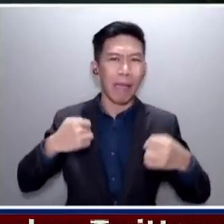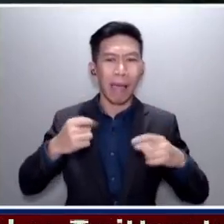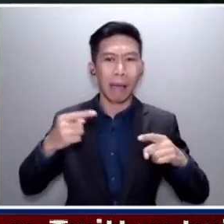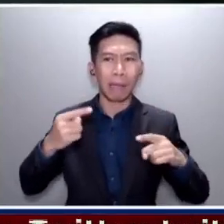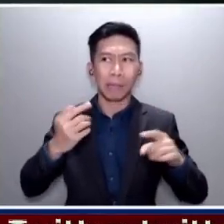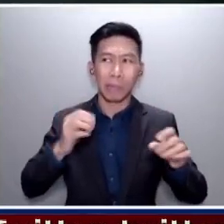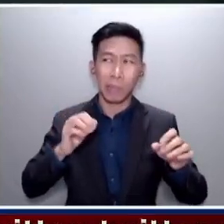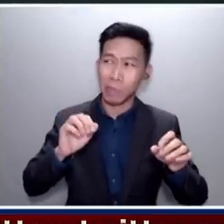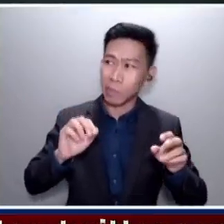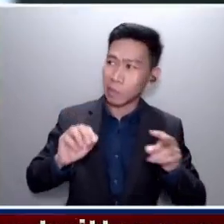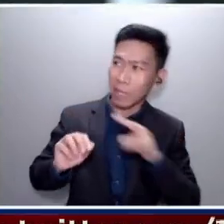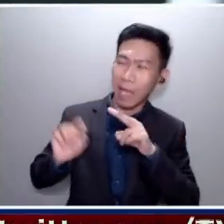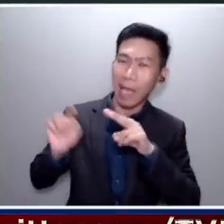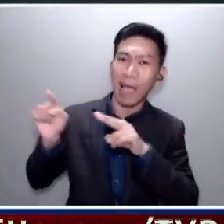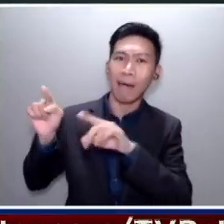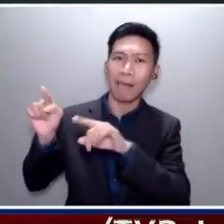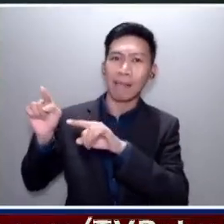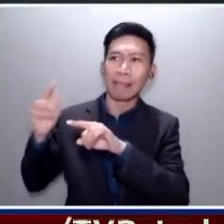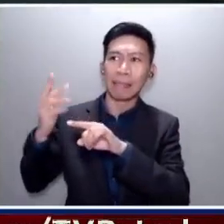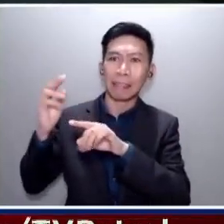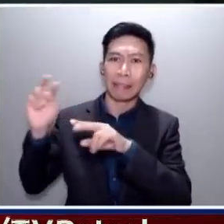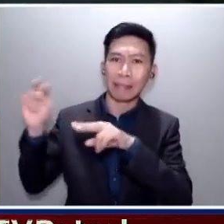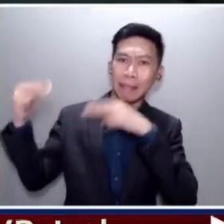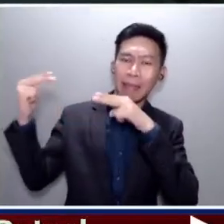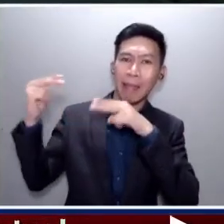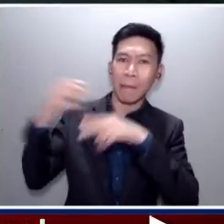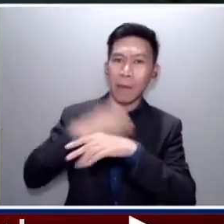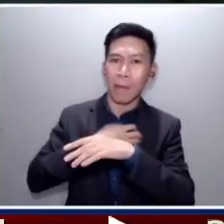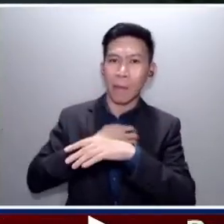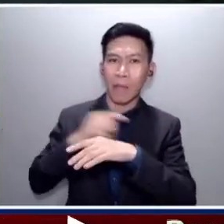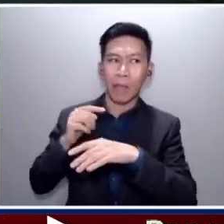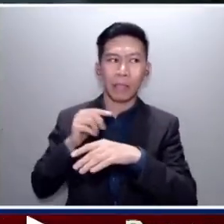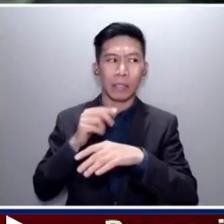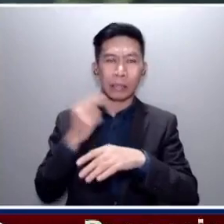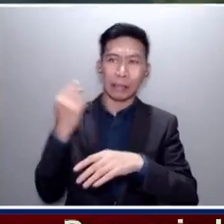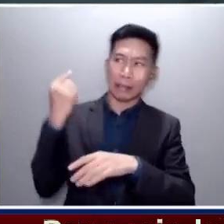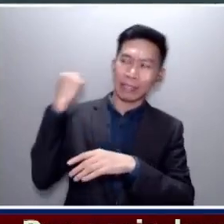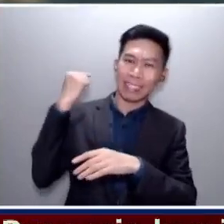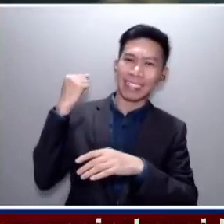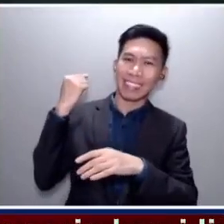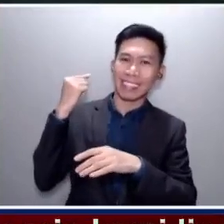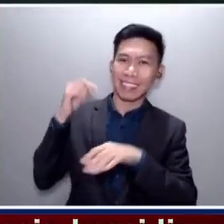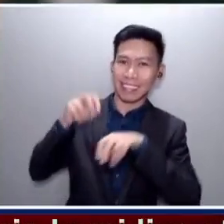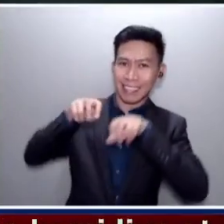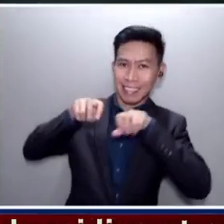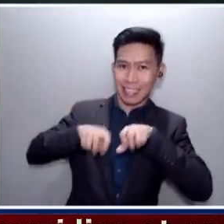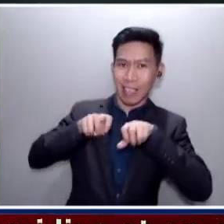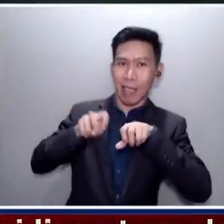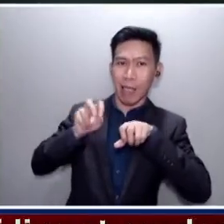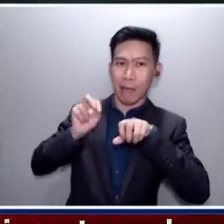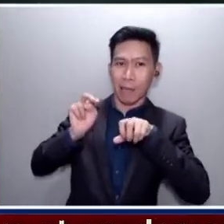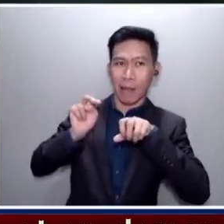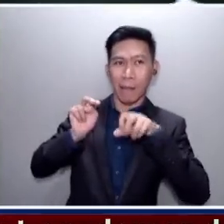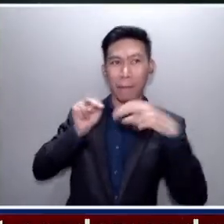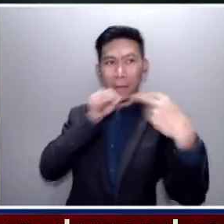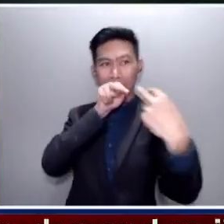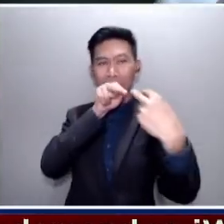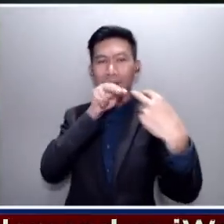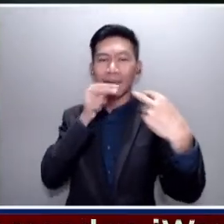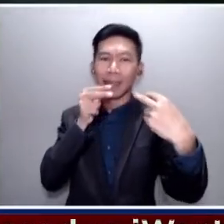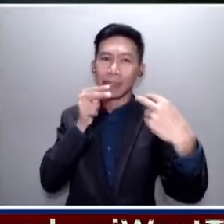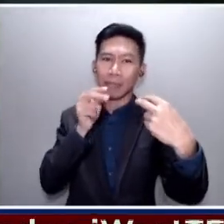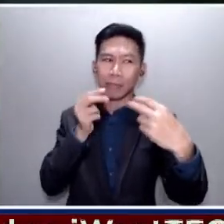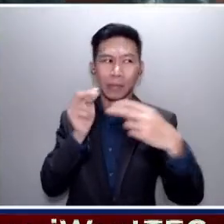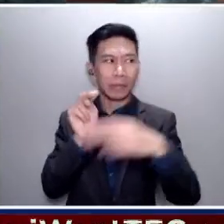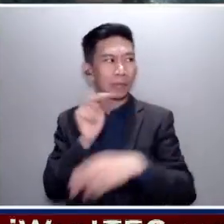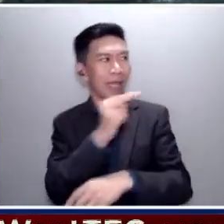ako sa mga polis, silang dalawa sa akin nakatingin. Nung paglingon ko sa kabilang side,